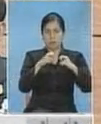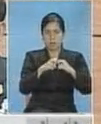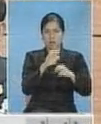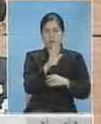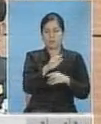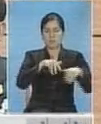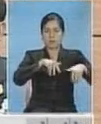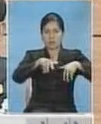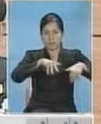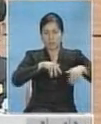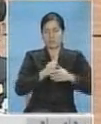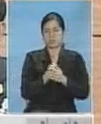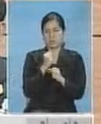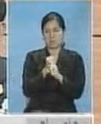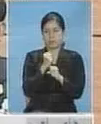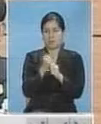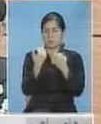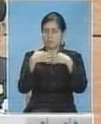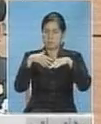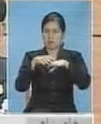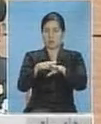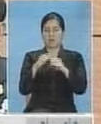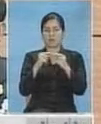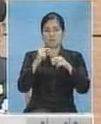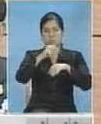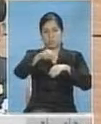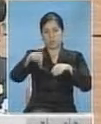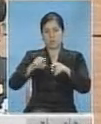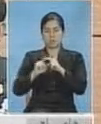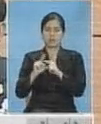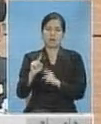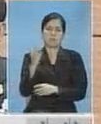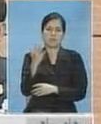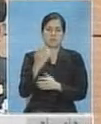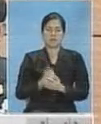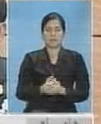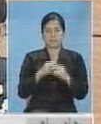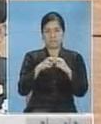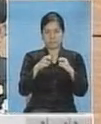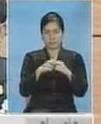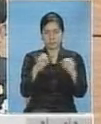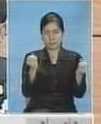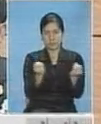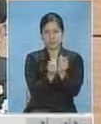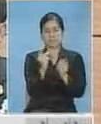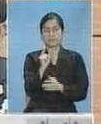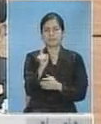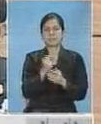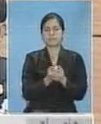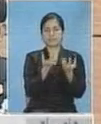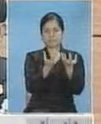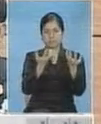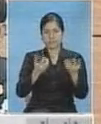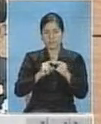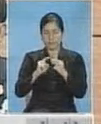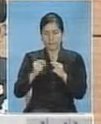รุกแล้วก็บูรณาการทำงานร่วมกับหน่วยงานที่เกี่ยวข้องเพราะฉะนั้นผลกระทบที่เกิดขึ้นก็จะทำให้ราคาสินค้าได้ปรับตัว